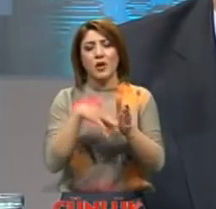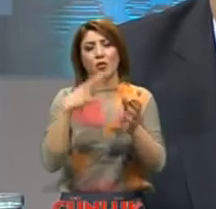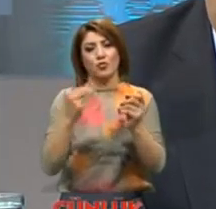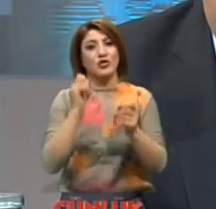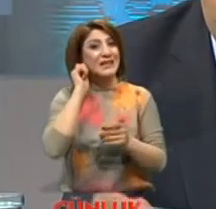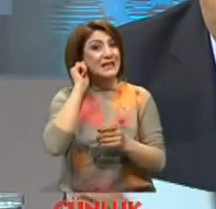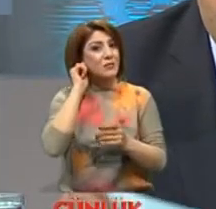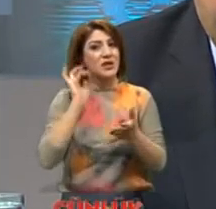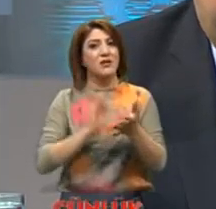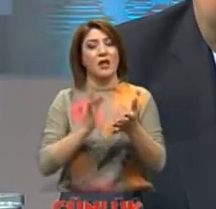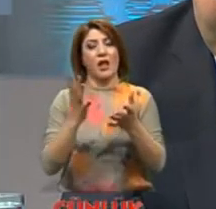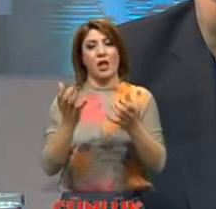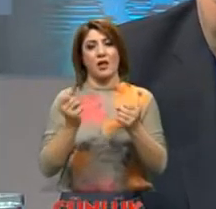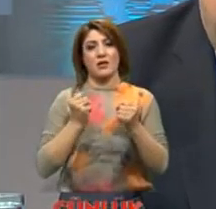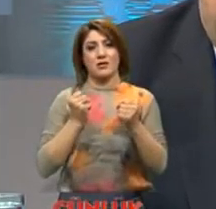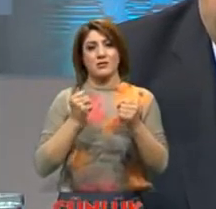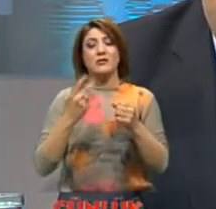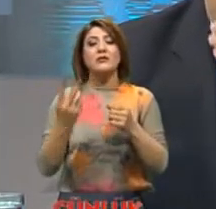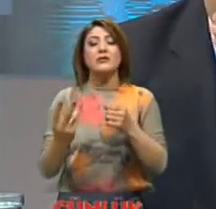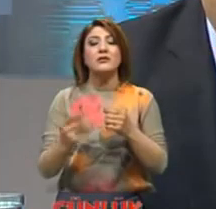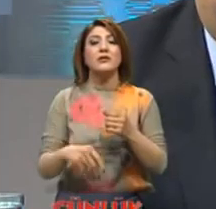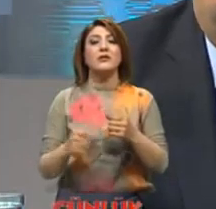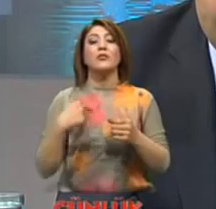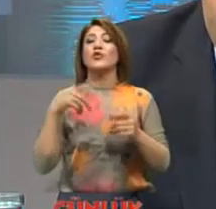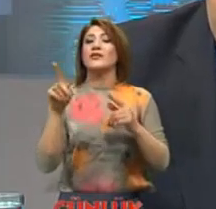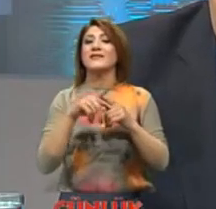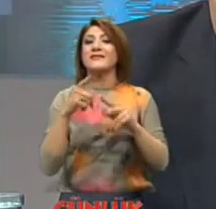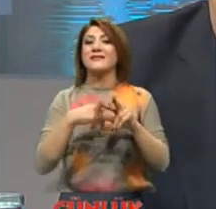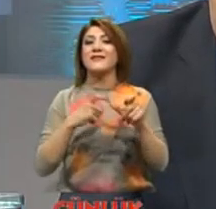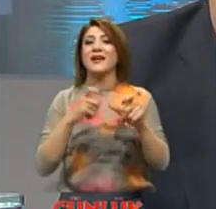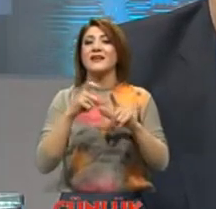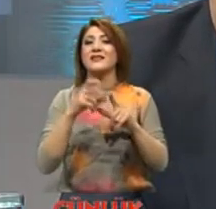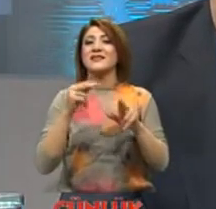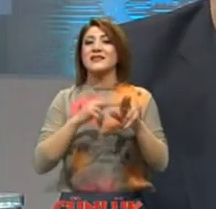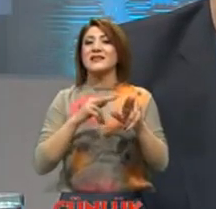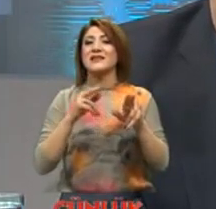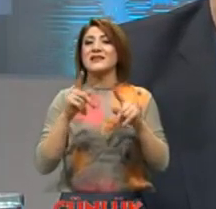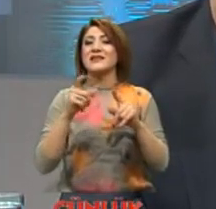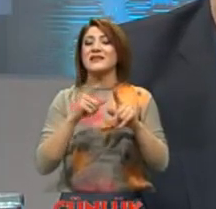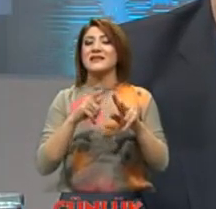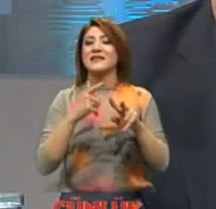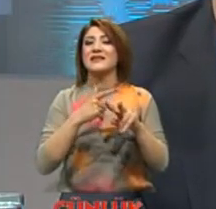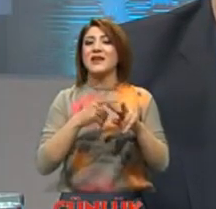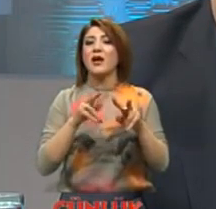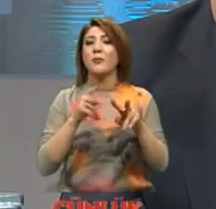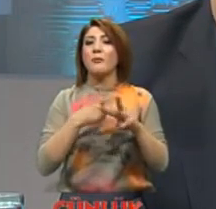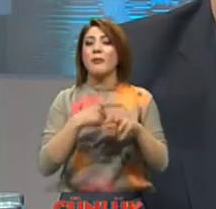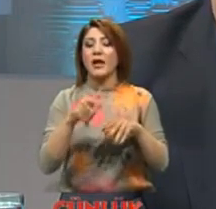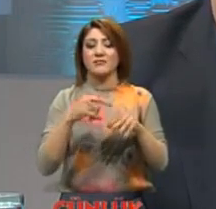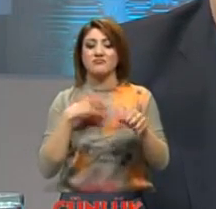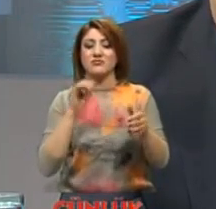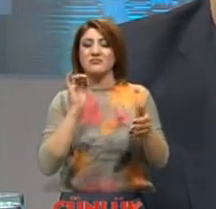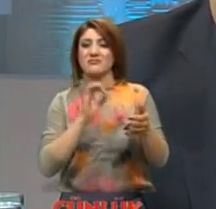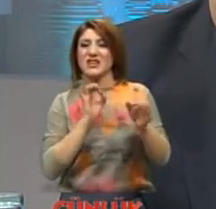öğretmen sayısı. Evet. Yine tasdikname çok affedelim. Tasdikname ile uzaklaştırma cezası alanlarda